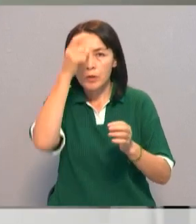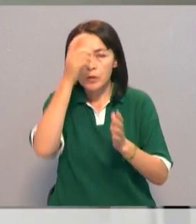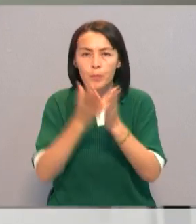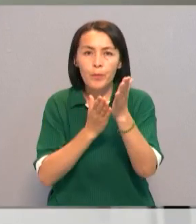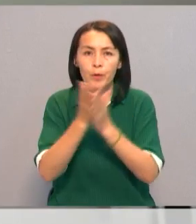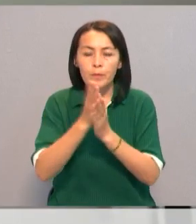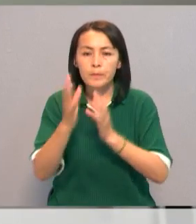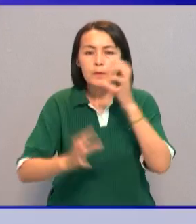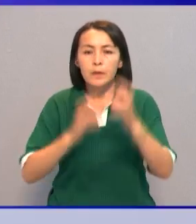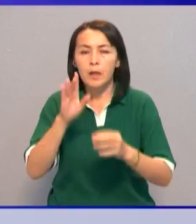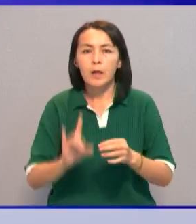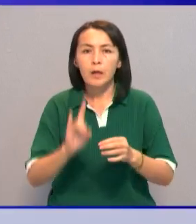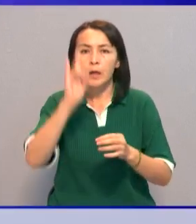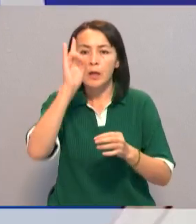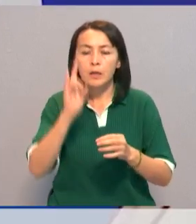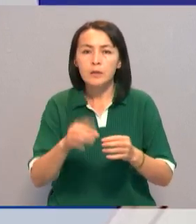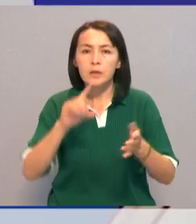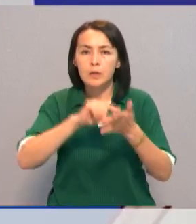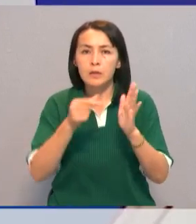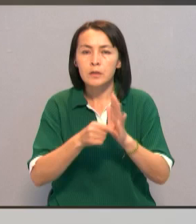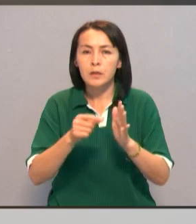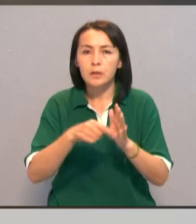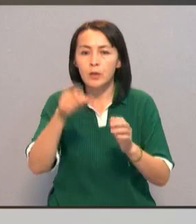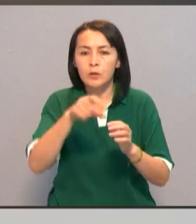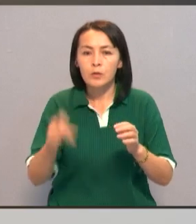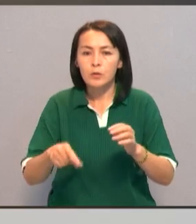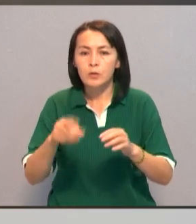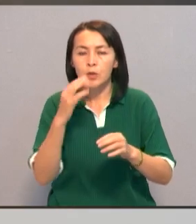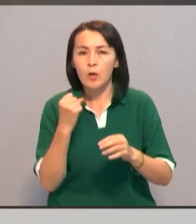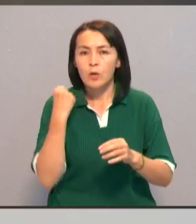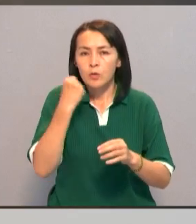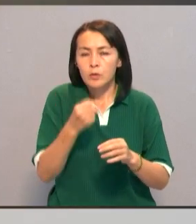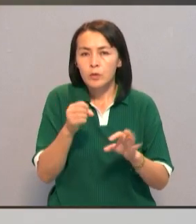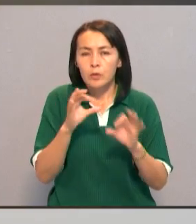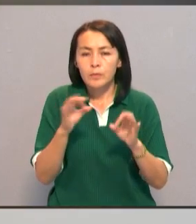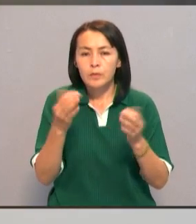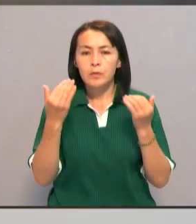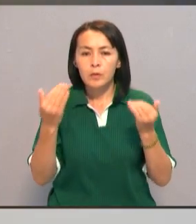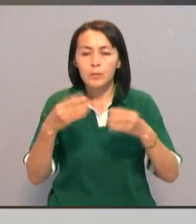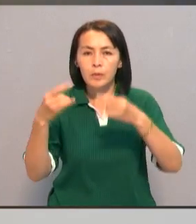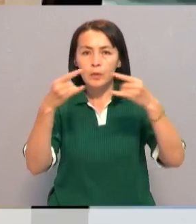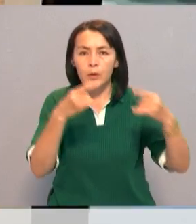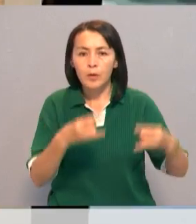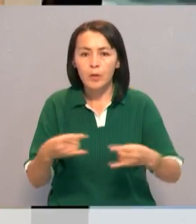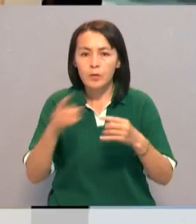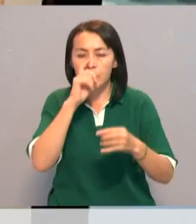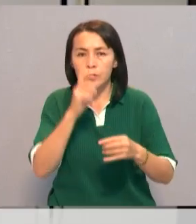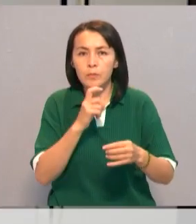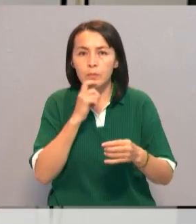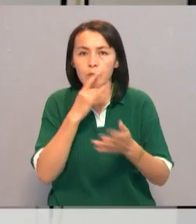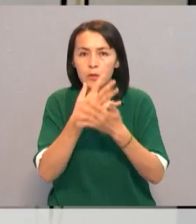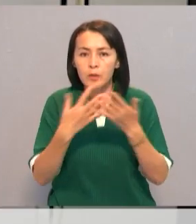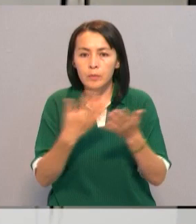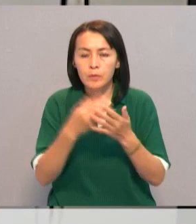бағытына халықаралық рейс ұшады. Вип-залындағы кезекті жолаушының қол жүгі күдік тудырады. Рентген аппаратынан түсініксіз зат анықталып, оның